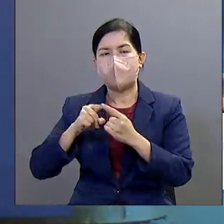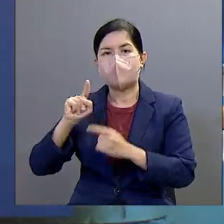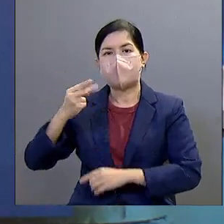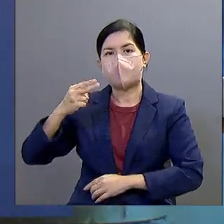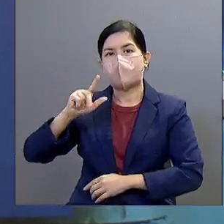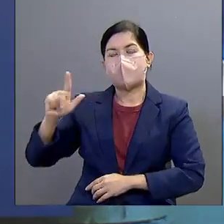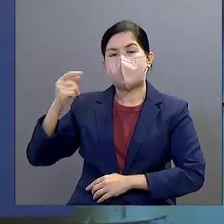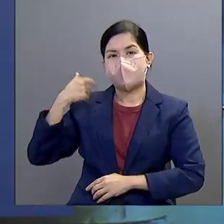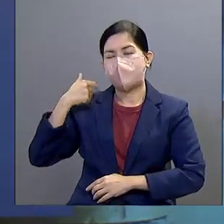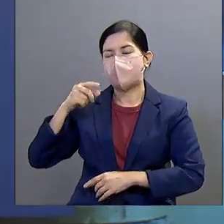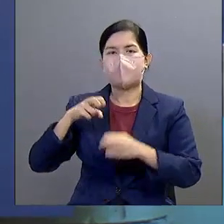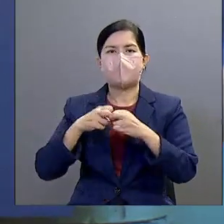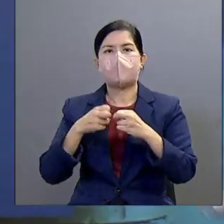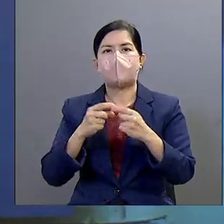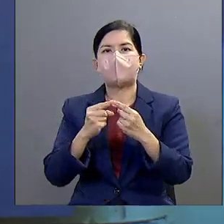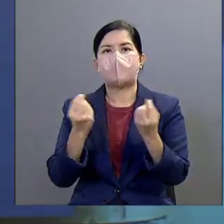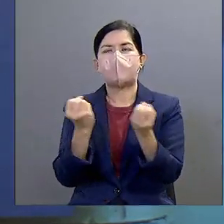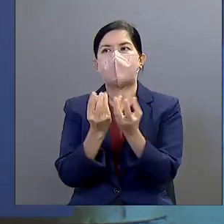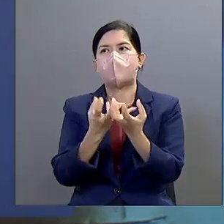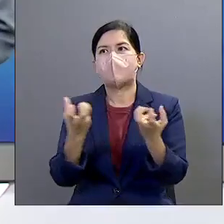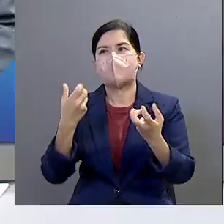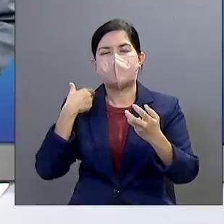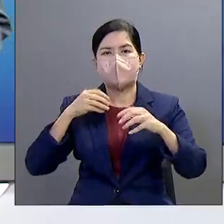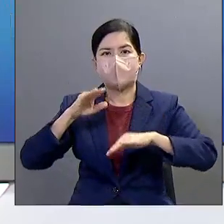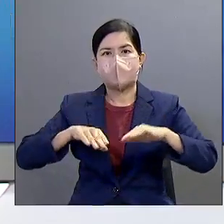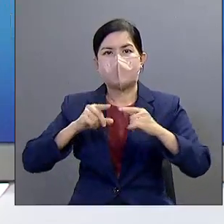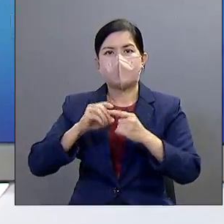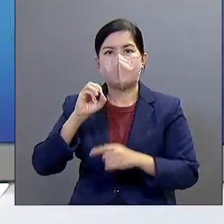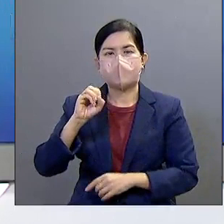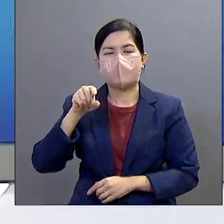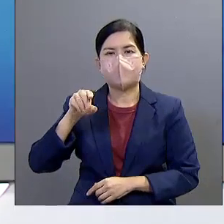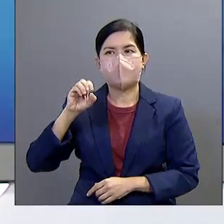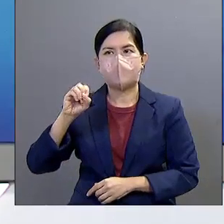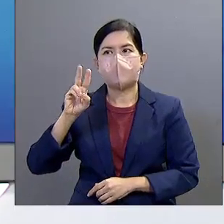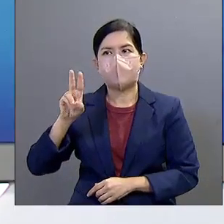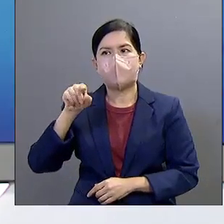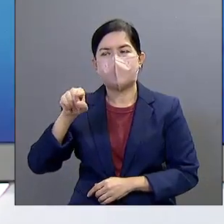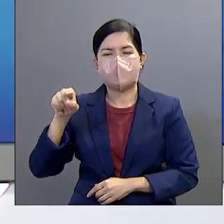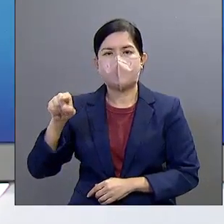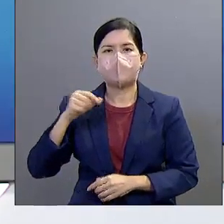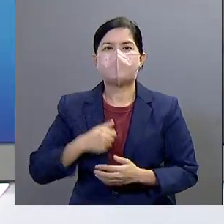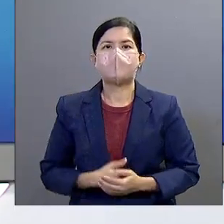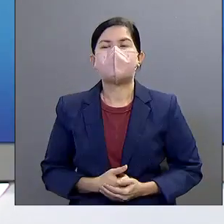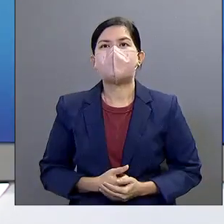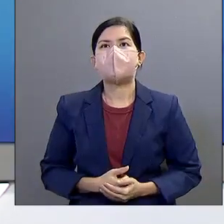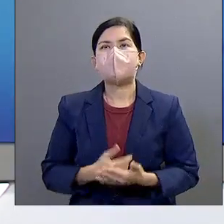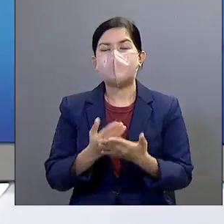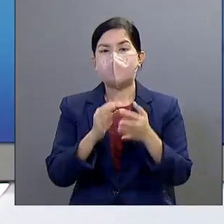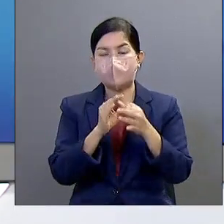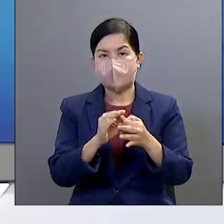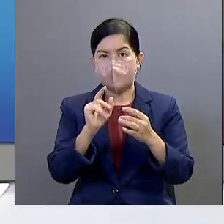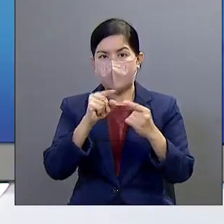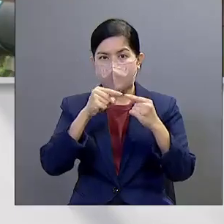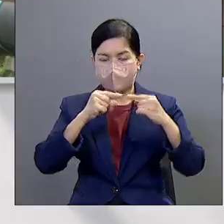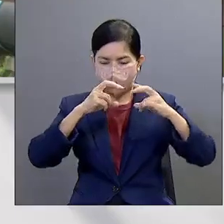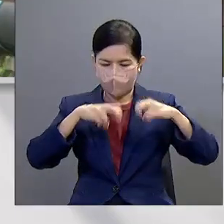แล้วก็คิดเป็นความเสียหายต่อ GDP ค่ะอยู่ที่ร้อยละ 0.22 นั่นเองค่ะทางด้านของวิจัยกรุงศรีนะคะมี